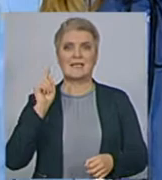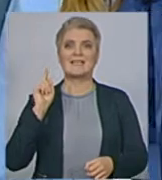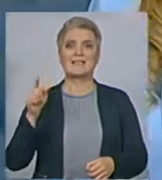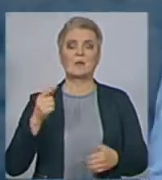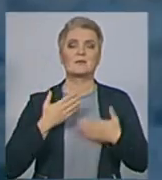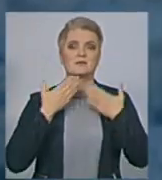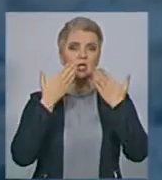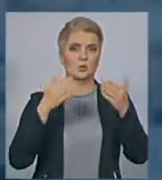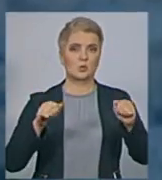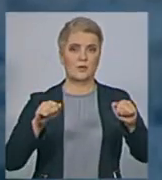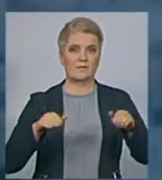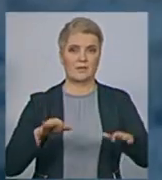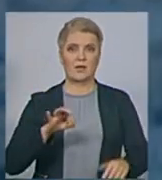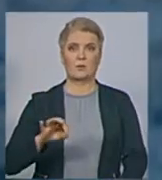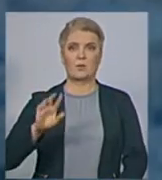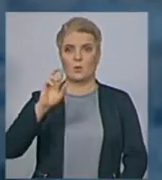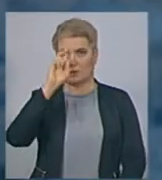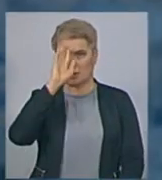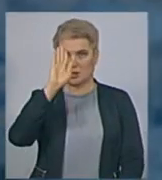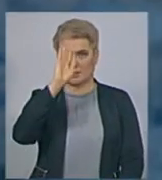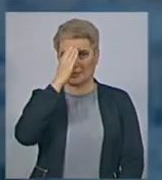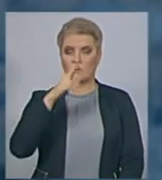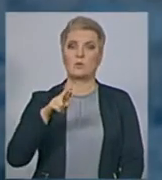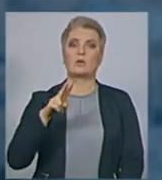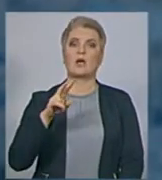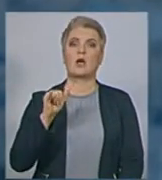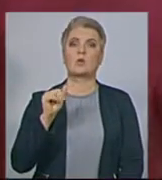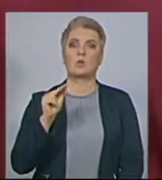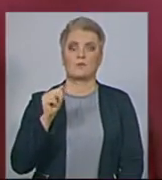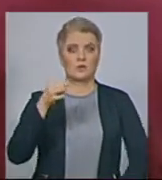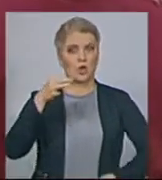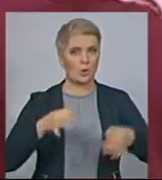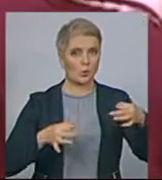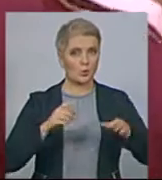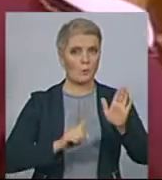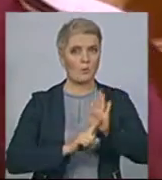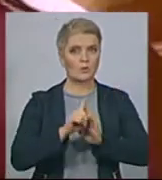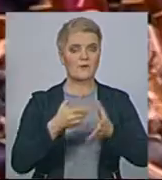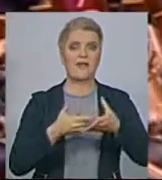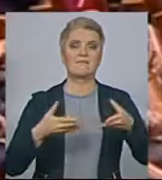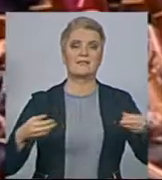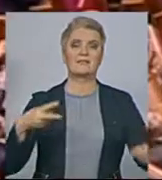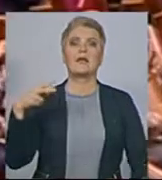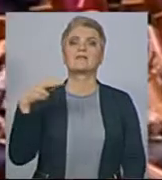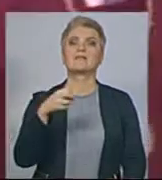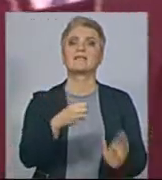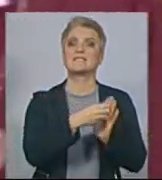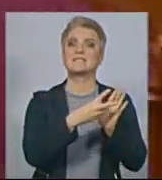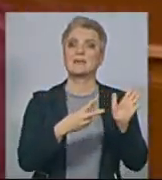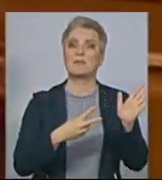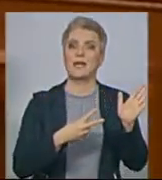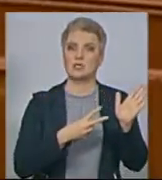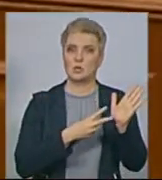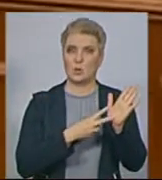справі про держзраду Віктора Януковича. Суд над Віктором Януковичем розпочався навесні 2017-го. Справу